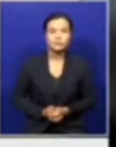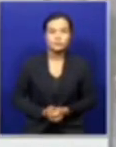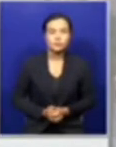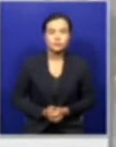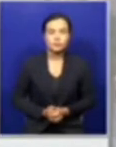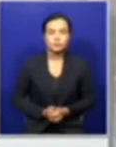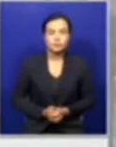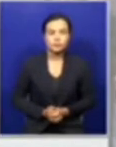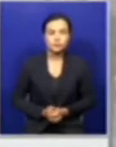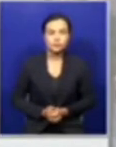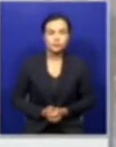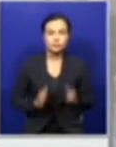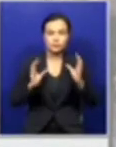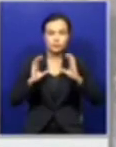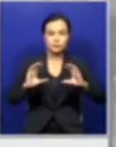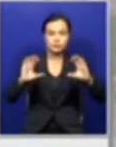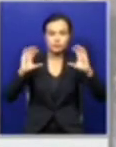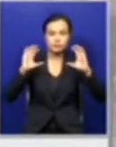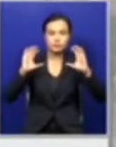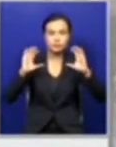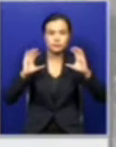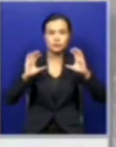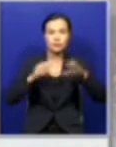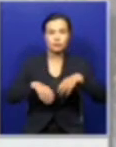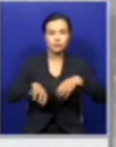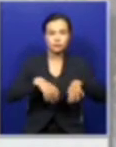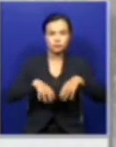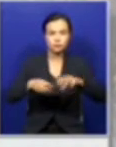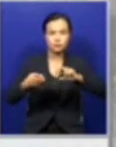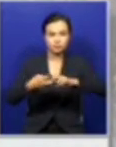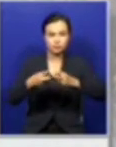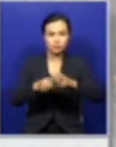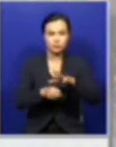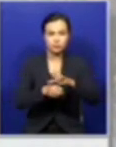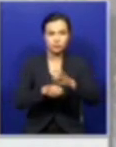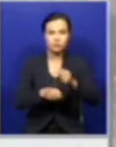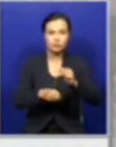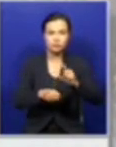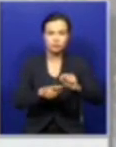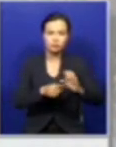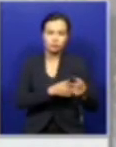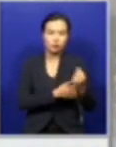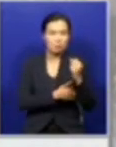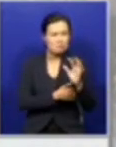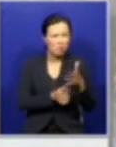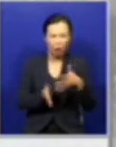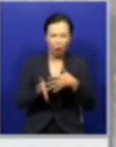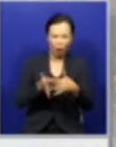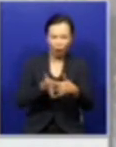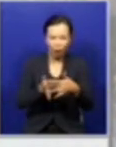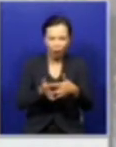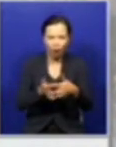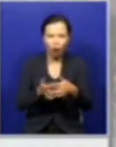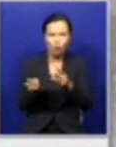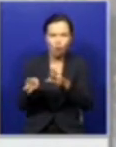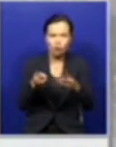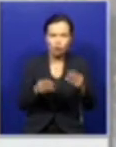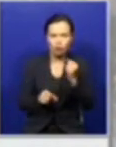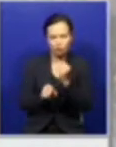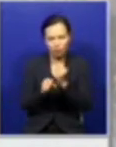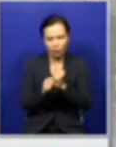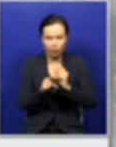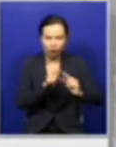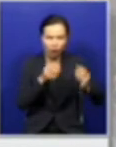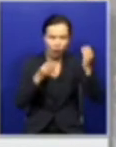รัฐบาลนะครับจัดการปัญหาเรื่องโควิดแบบละหลวมสับสนในวิธีการทำงานหลายอย่างนะครับ